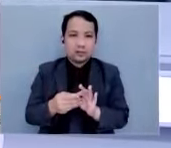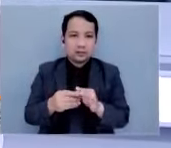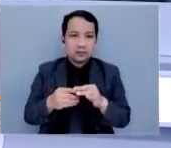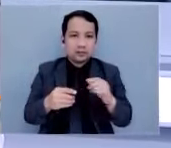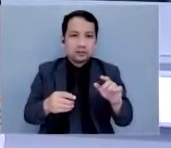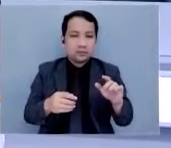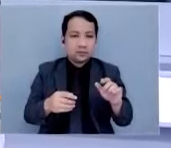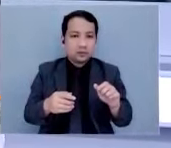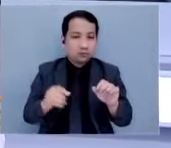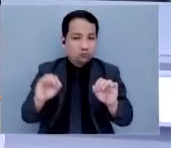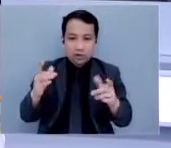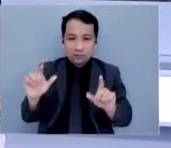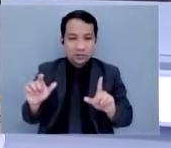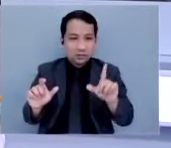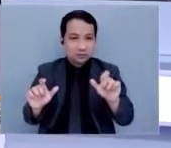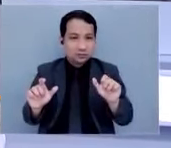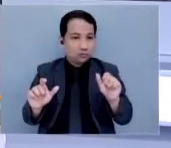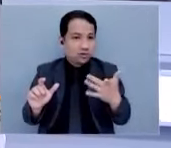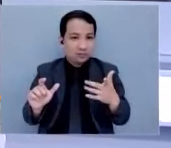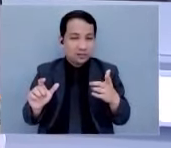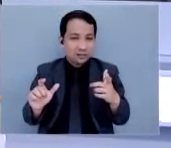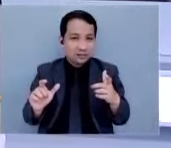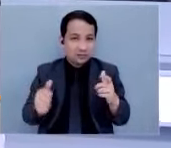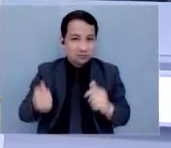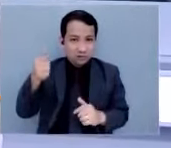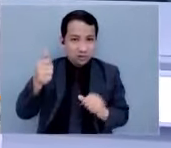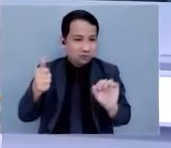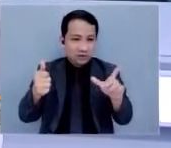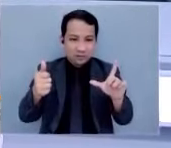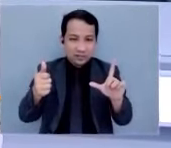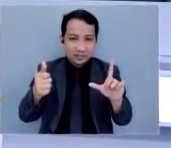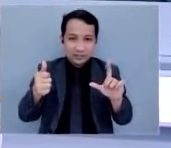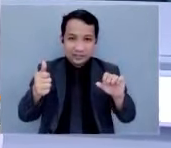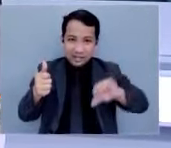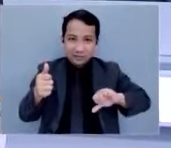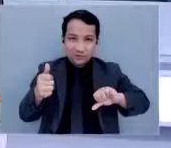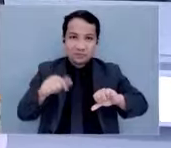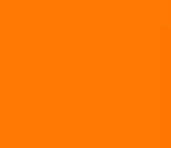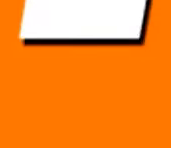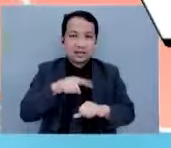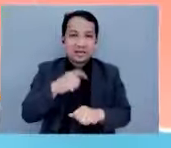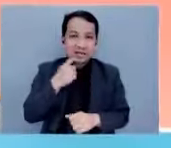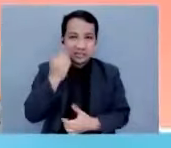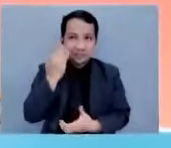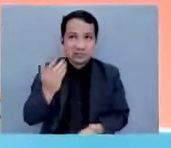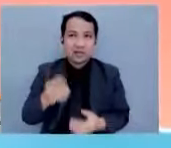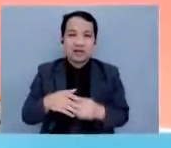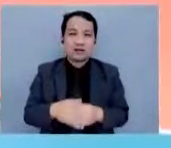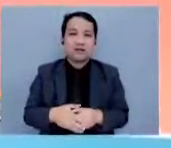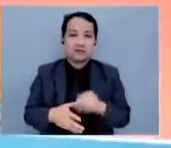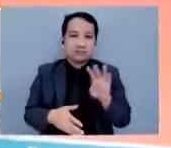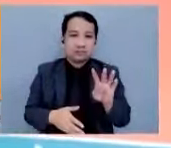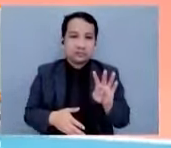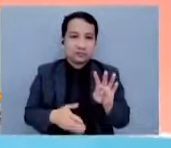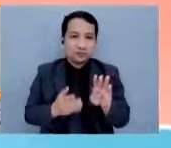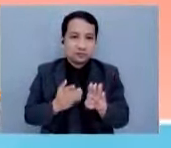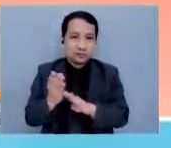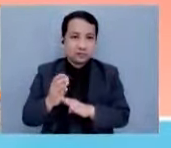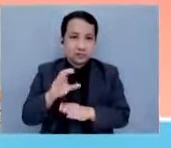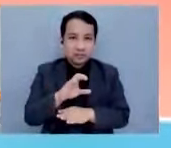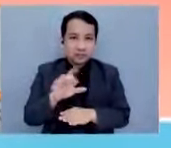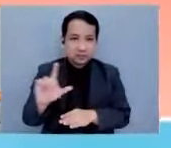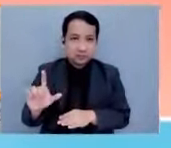unang match ng PVL o Premier Volleyball League All-Filipino Conference kanina. 4-game winning streak na ang Creamline Cool